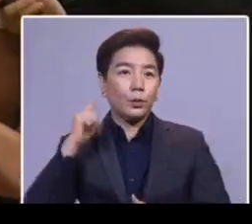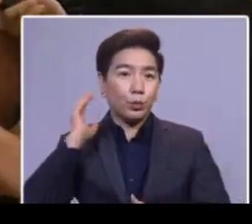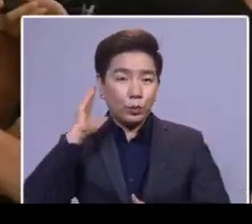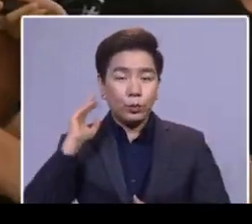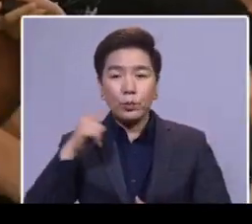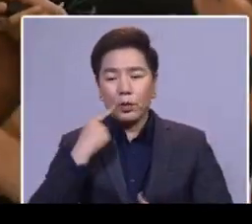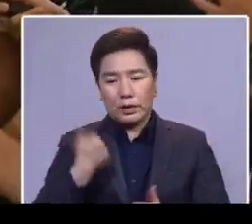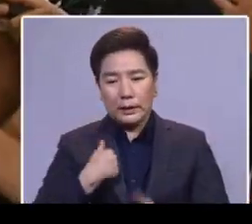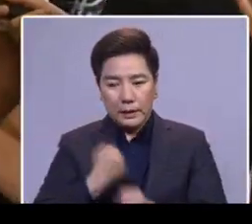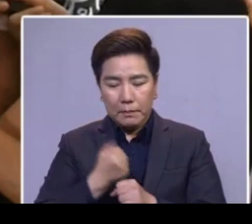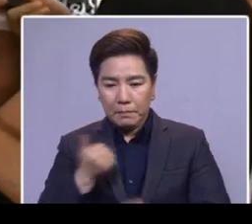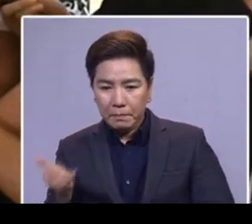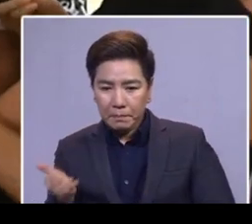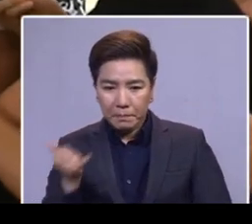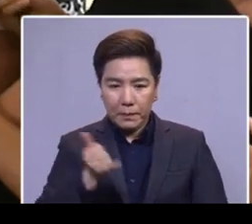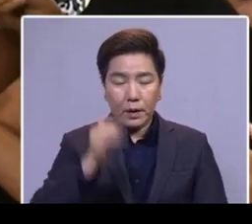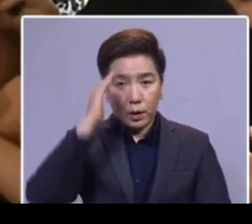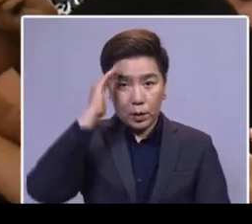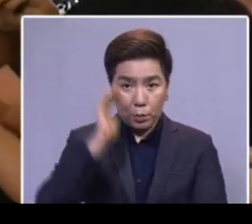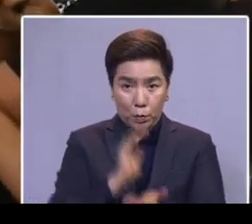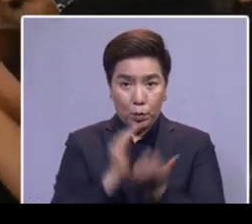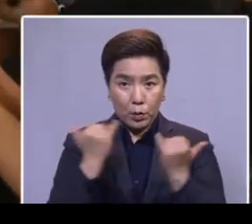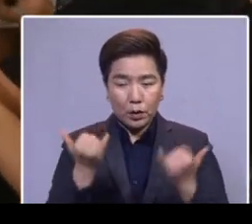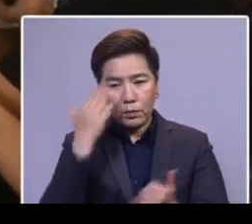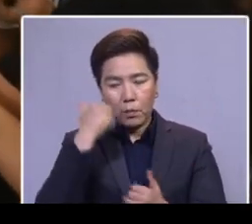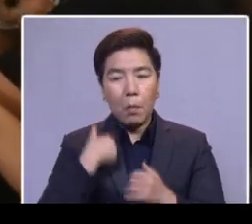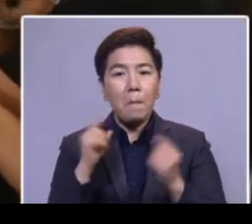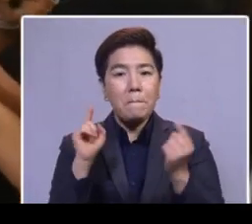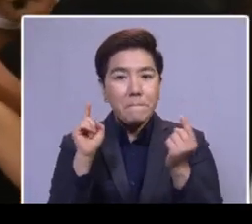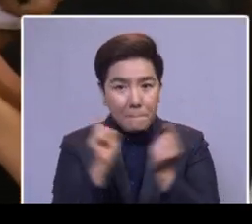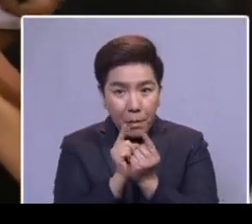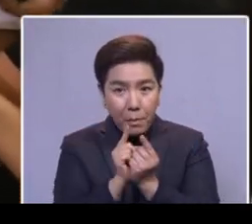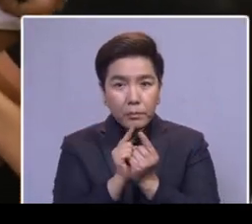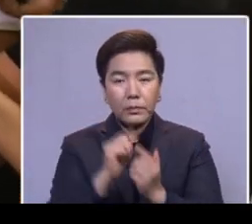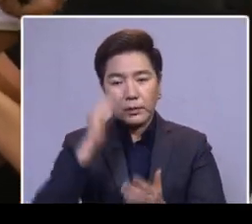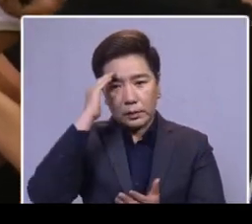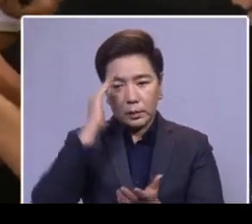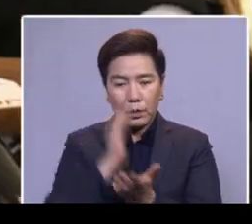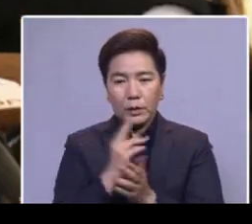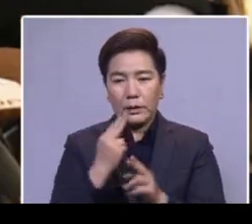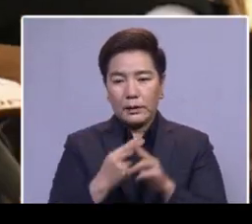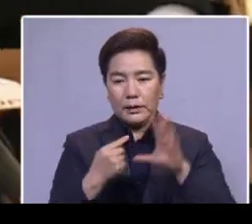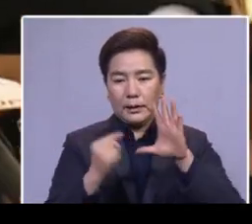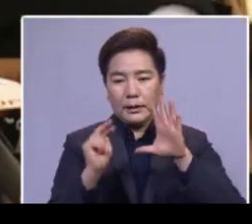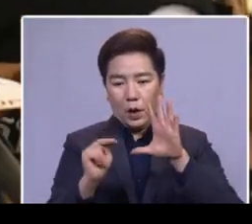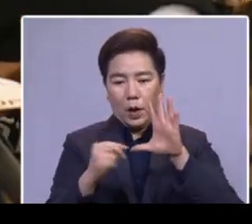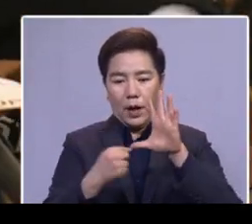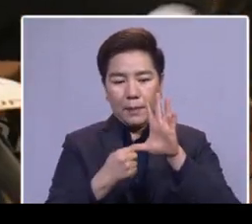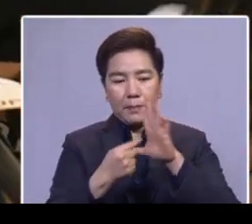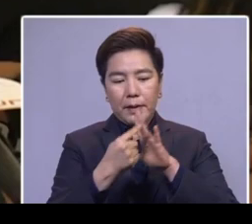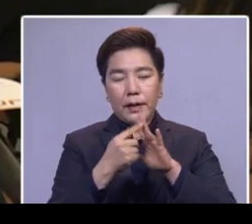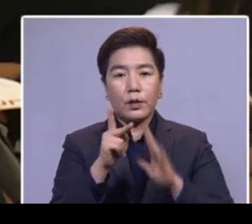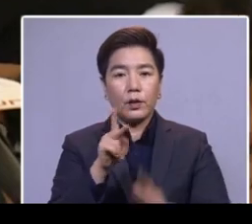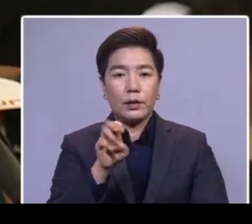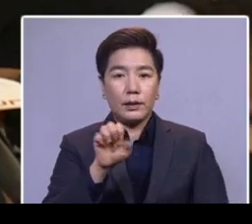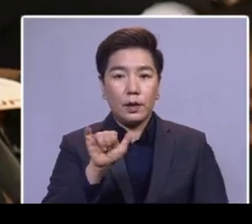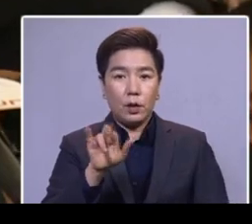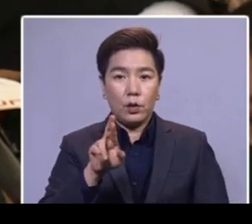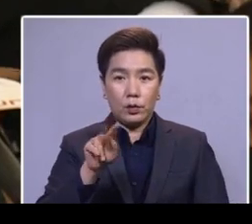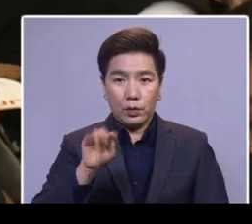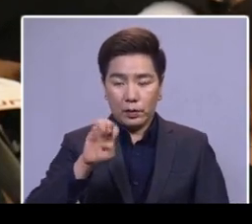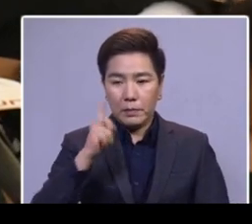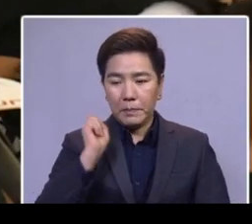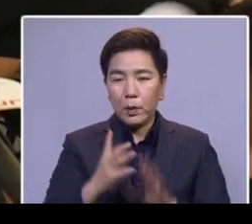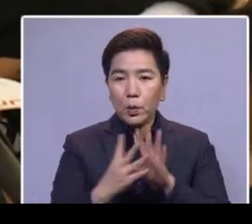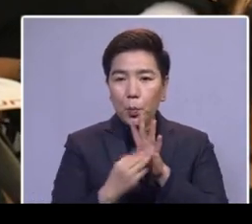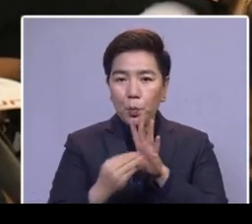รพีบอกว่าการที่ตัวเองมาที่สโมสรตำรวจในวันนี้เพื่อจะพบกับพลตำรวจตรีนำเกียรติธีรโรจนพงศ์ท่านเป็นผู้บังคับการ